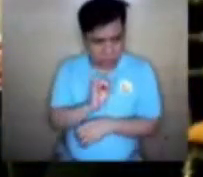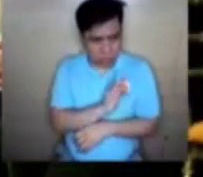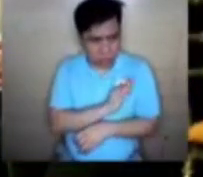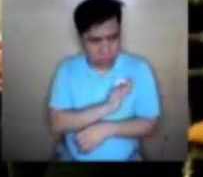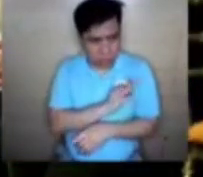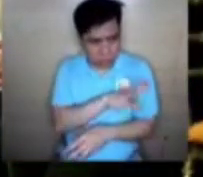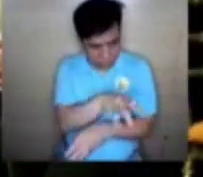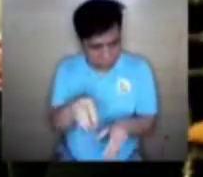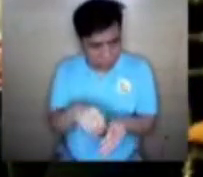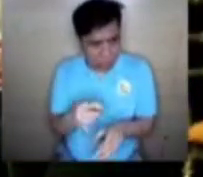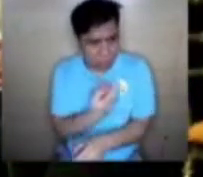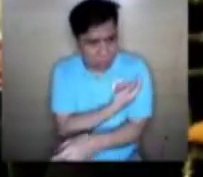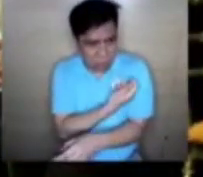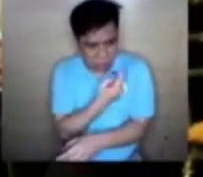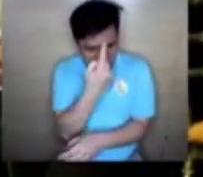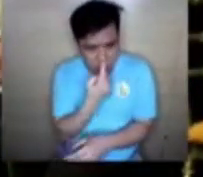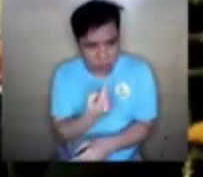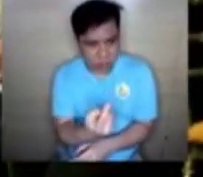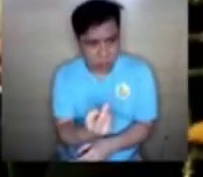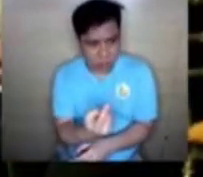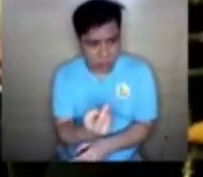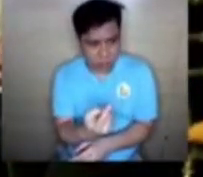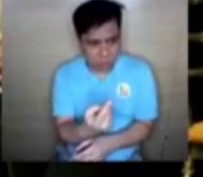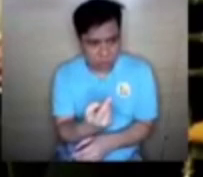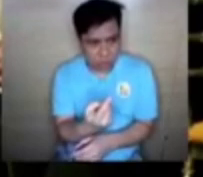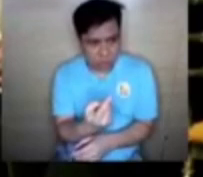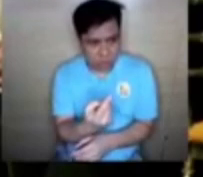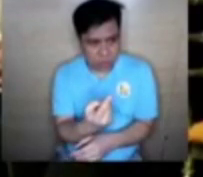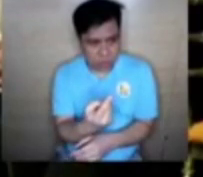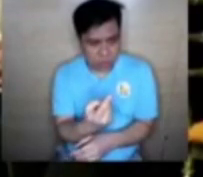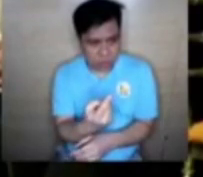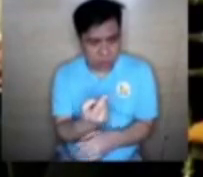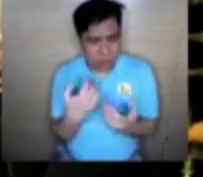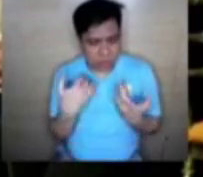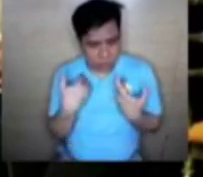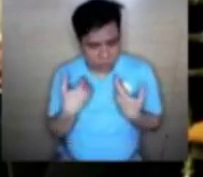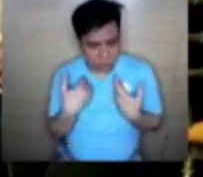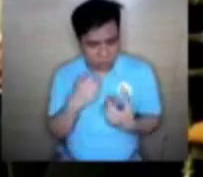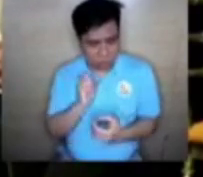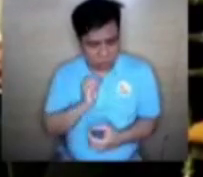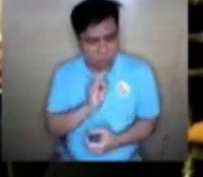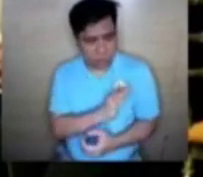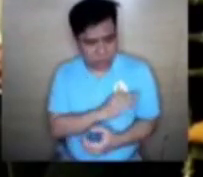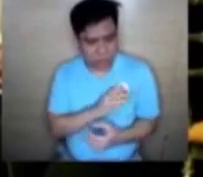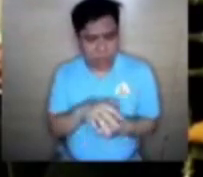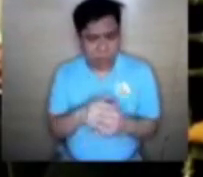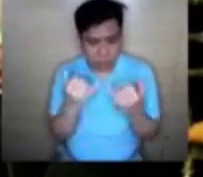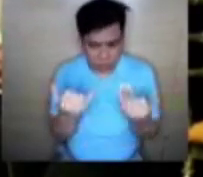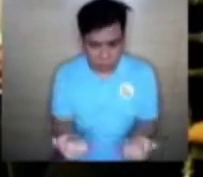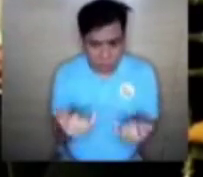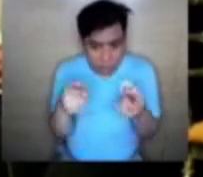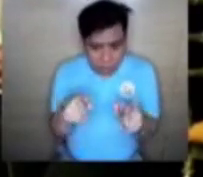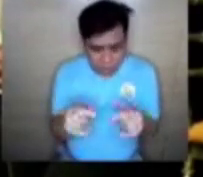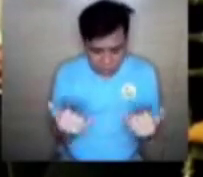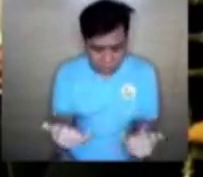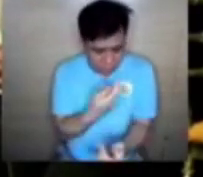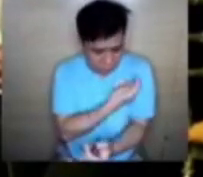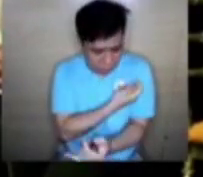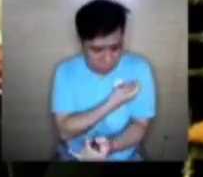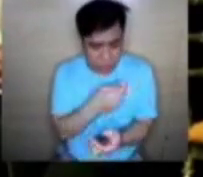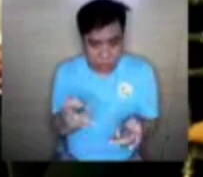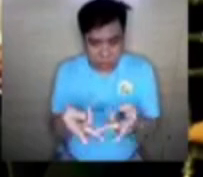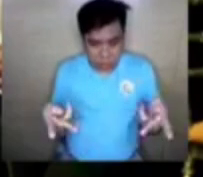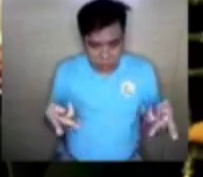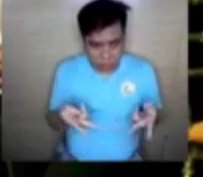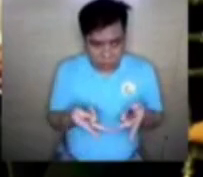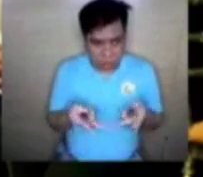sa vaccination sites? 1,460 ang ating staff na kasalukuyan ay nasa vaccination site. Pag